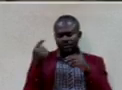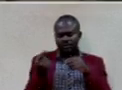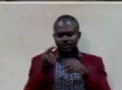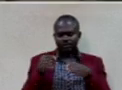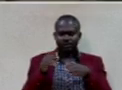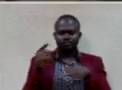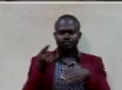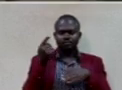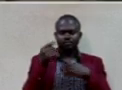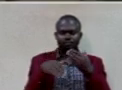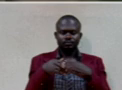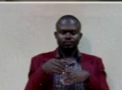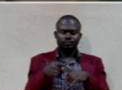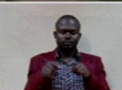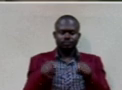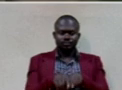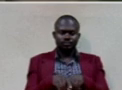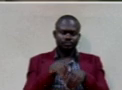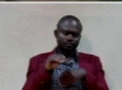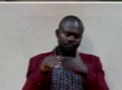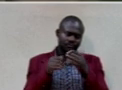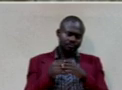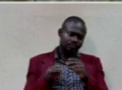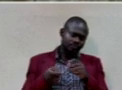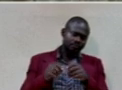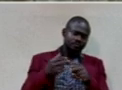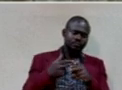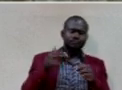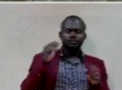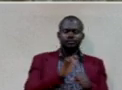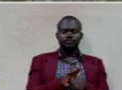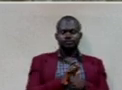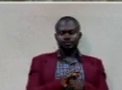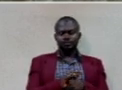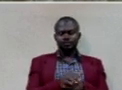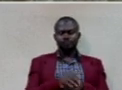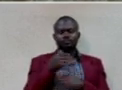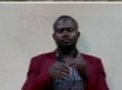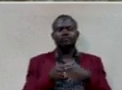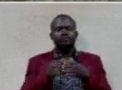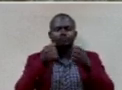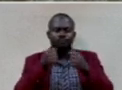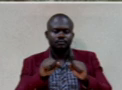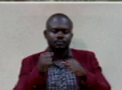umuhanda umwe gusa wa kaburimbo, none ibi byose byikubye inshuro nyinshi. Urugendo